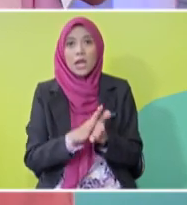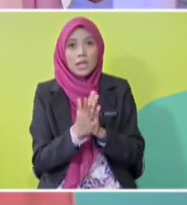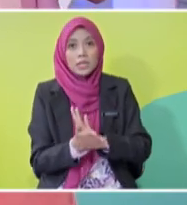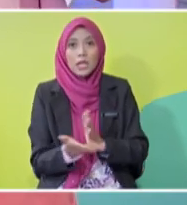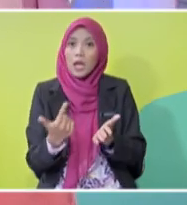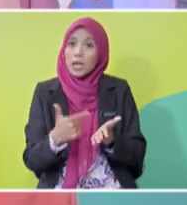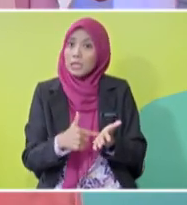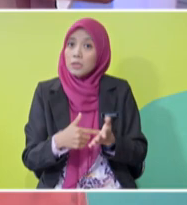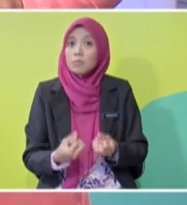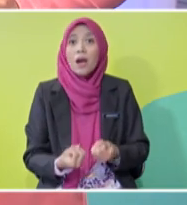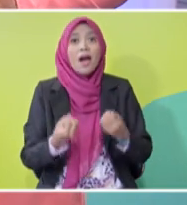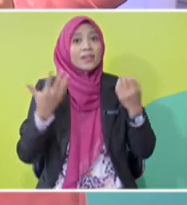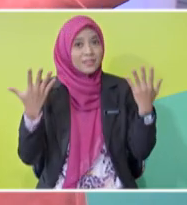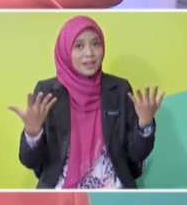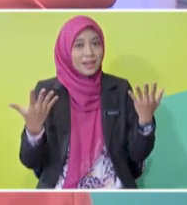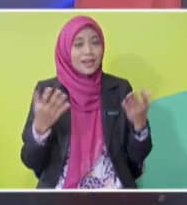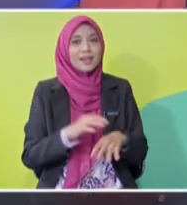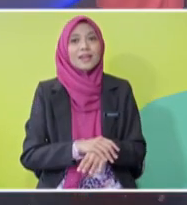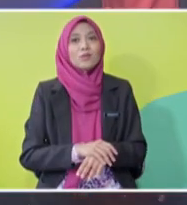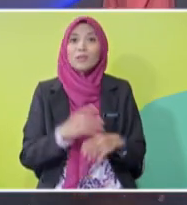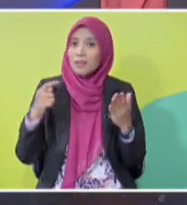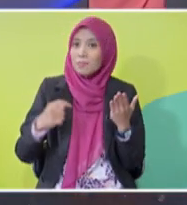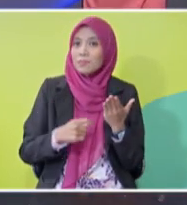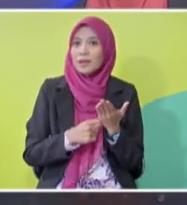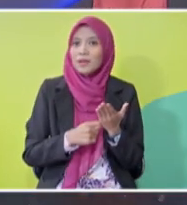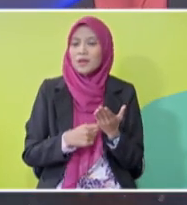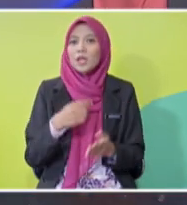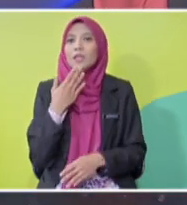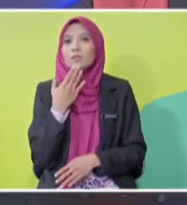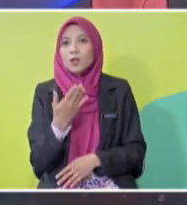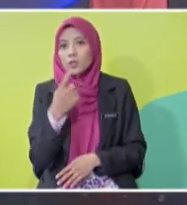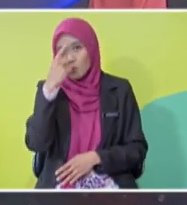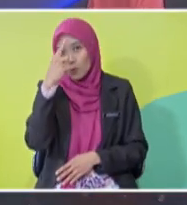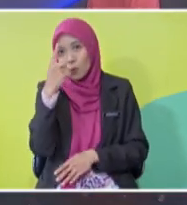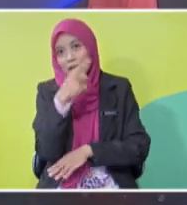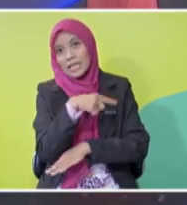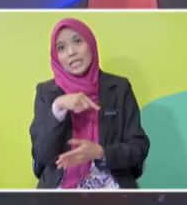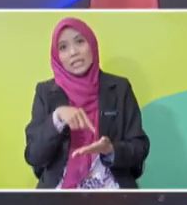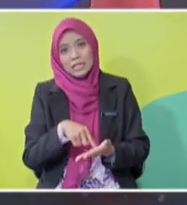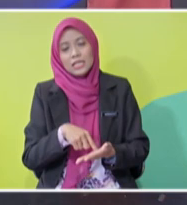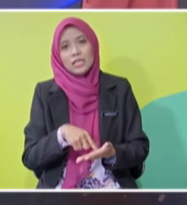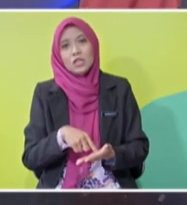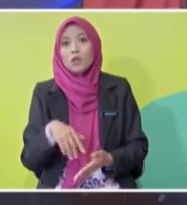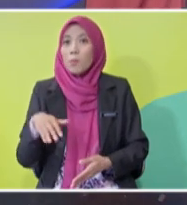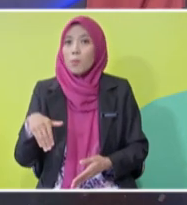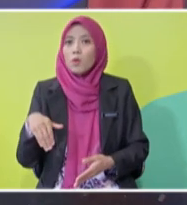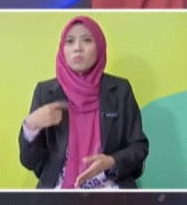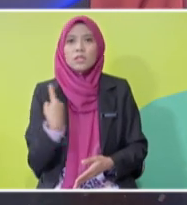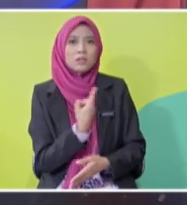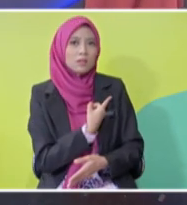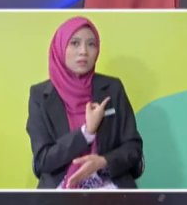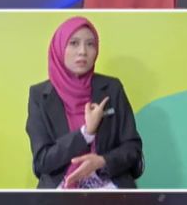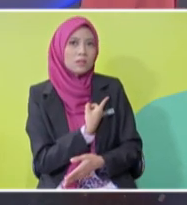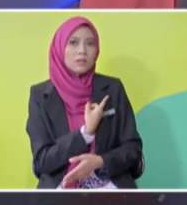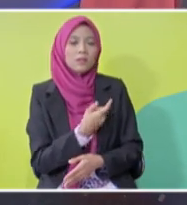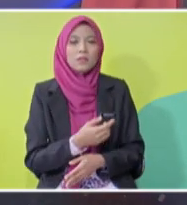itulah tambah hari ini dan sebelum kita berpisah dengan